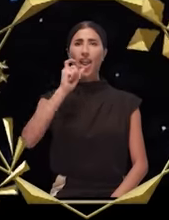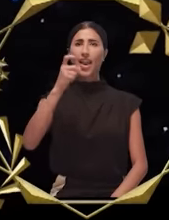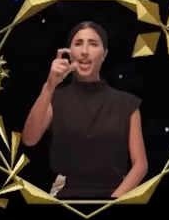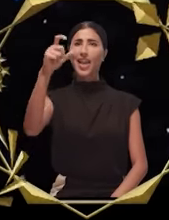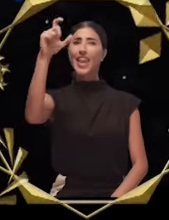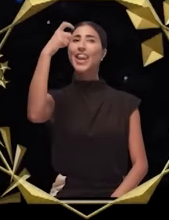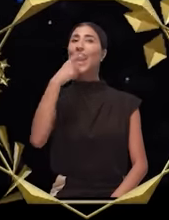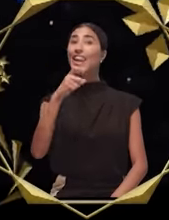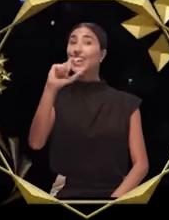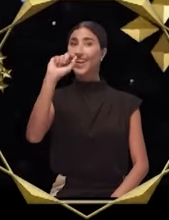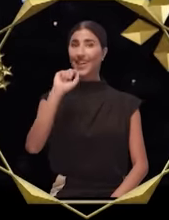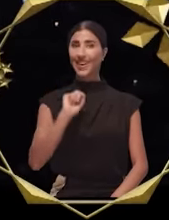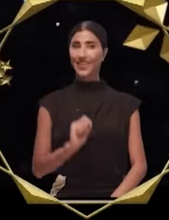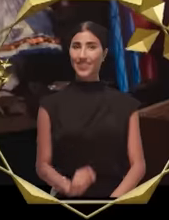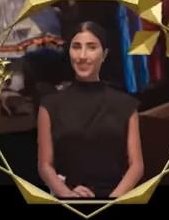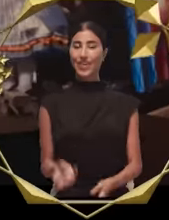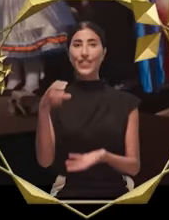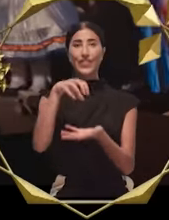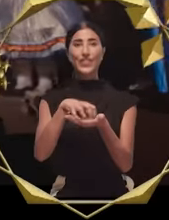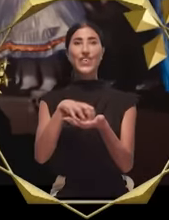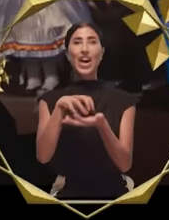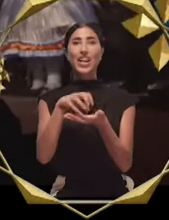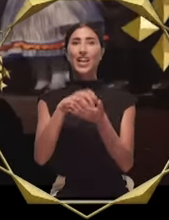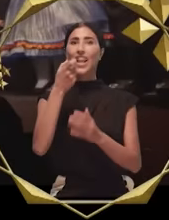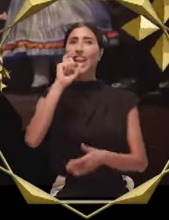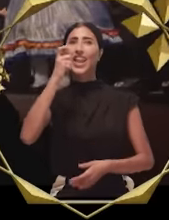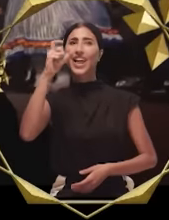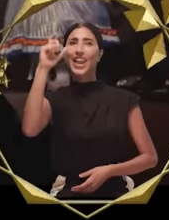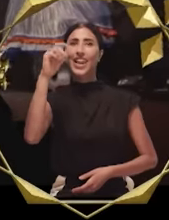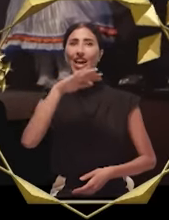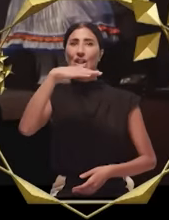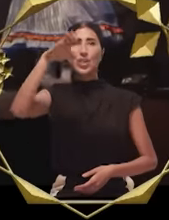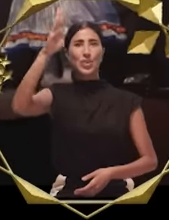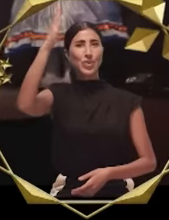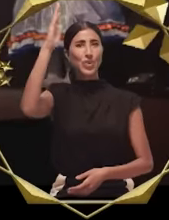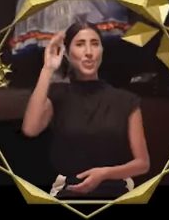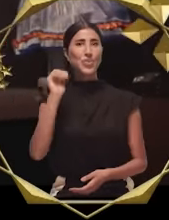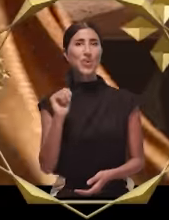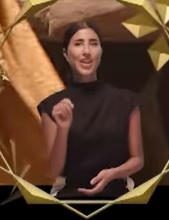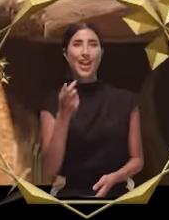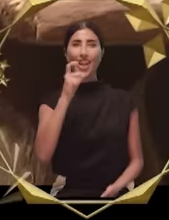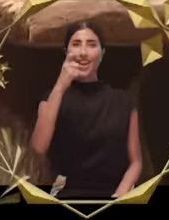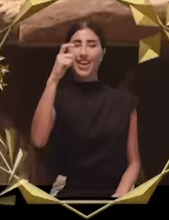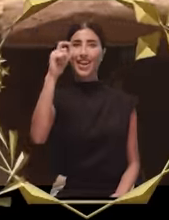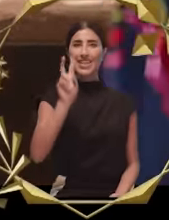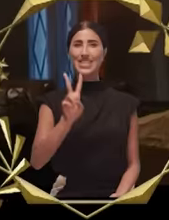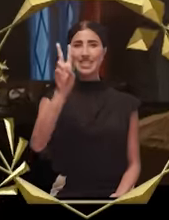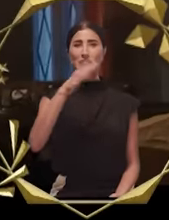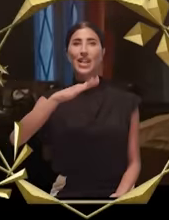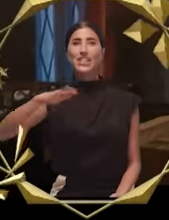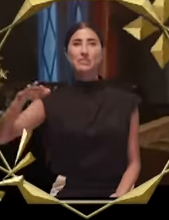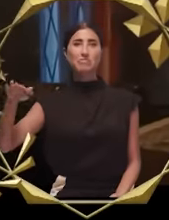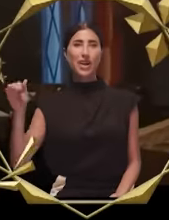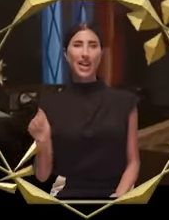نمت اللالالالي في قريتي اللالالالي يقولون طوال لالالالي سمعت